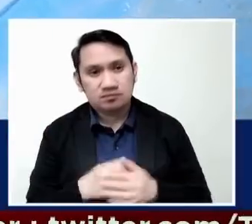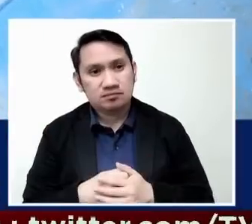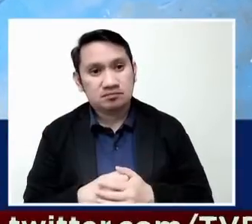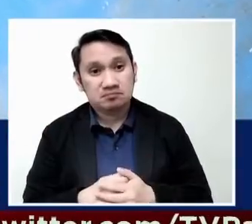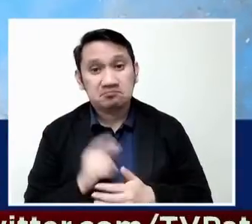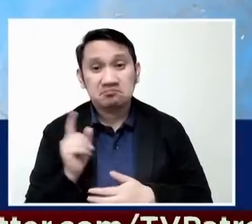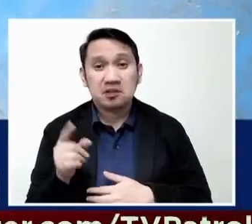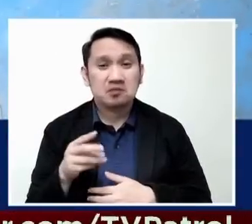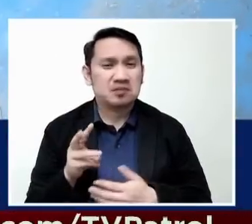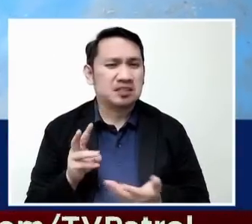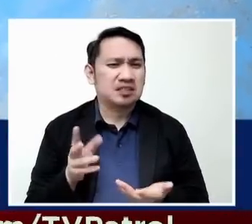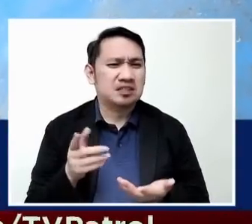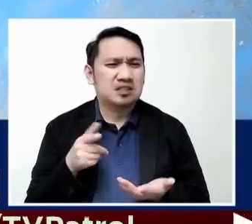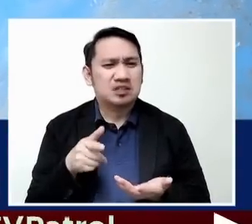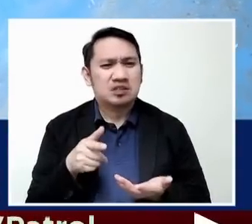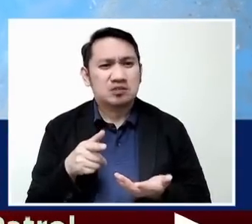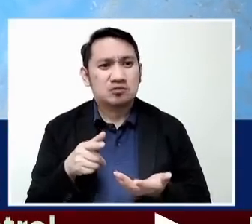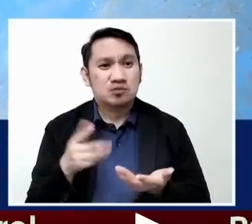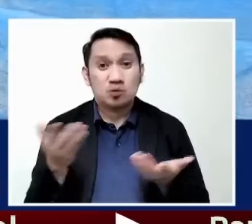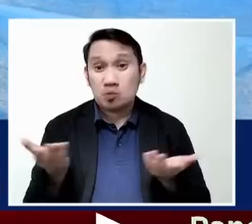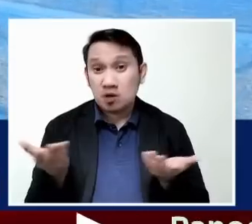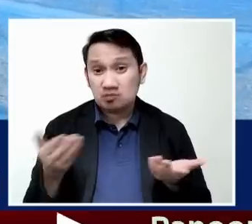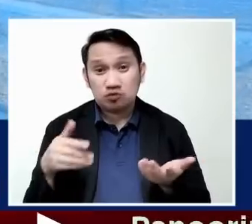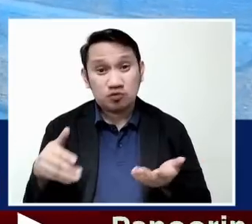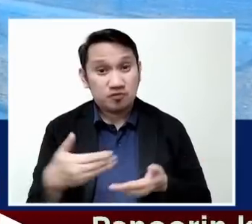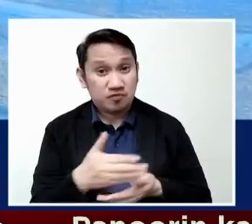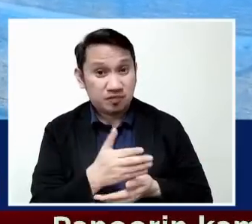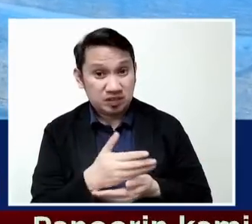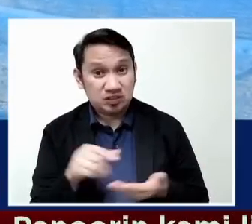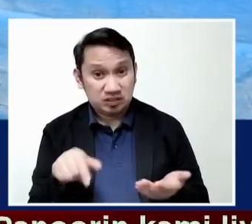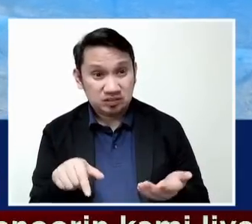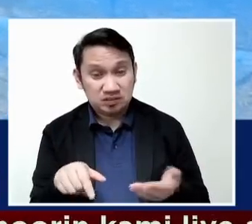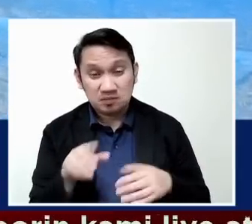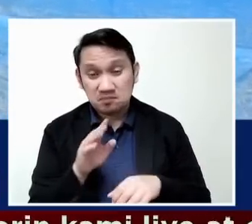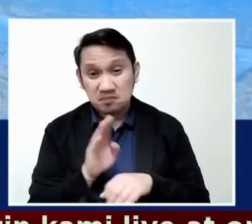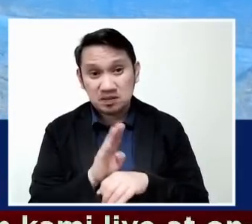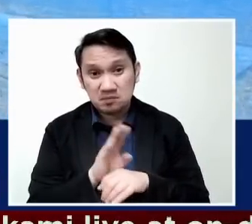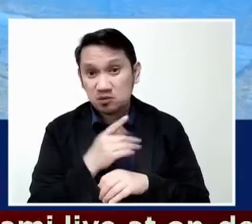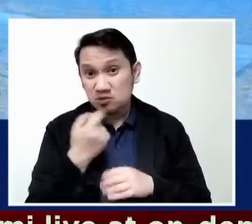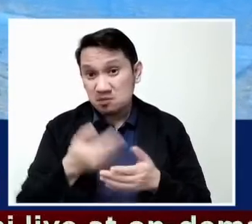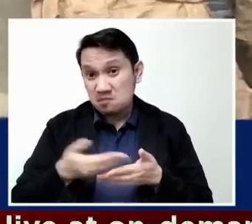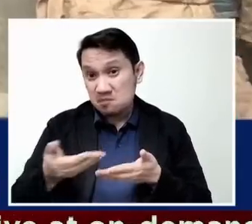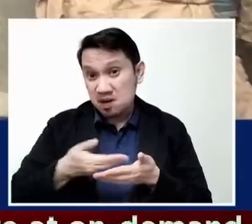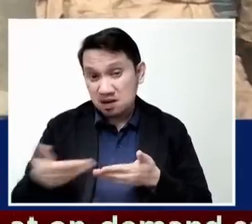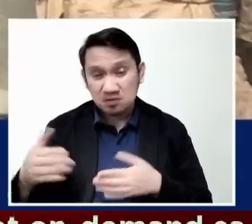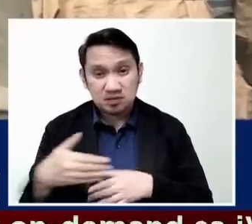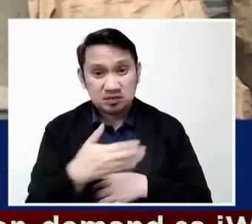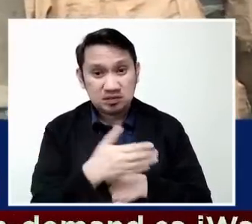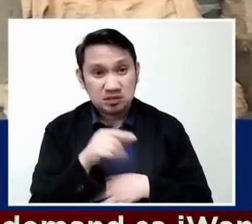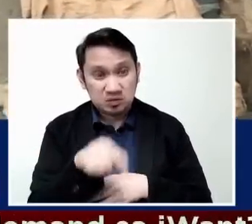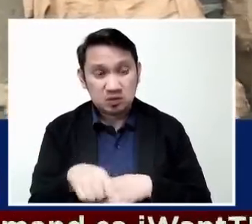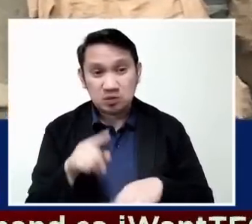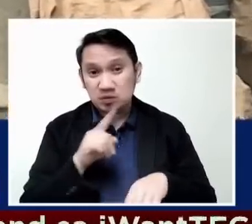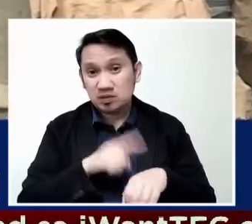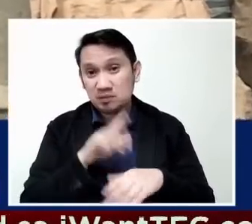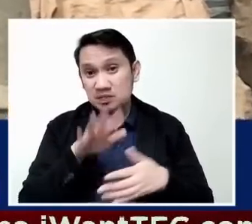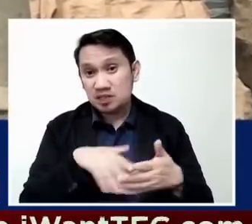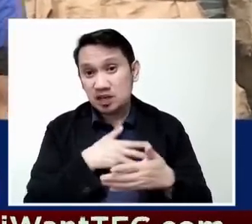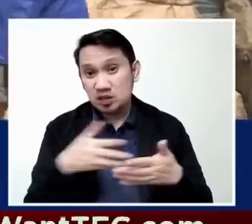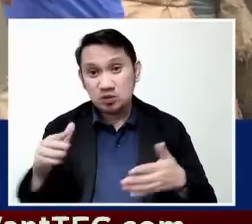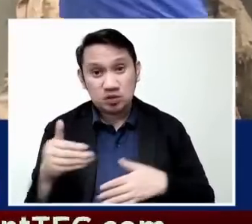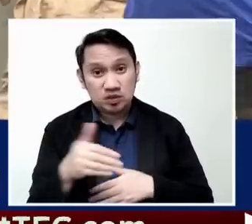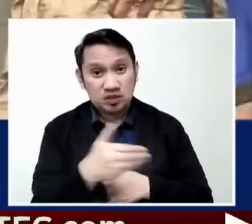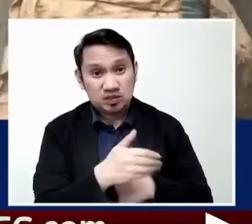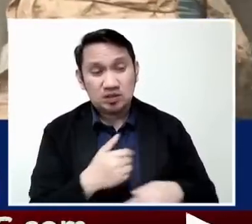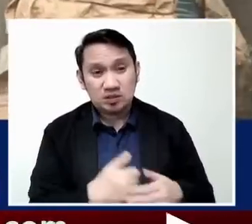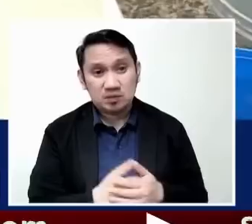nagtitinda ng tubig sa pagsaka ng isda sa Barangay Tanyong. Dahil kasagsagan ng bilihan, ang schedule ng Maynilad Water Service Interruption sa kanila